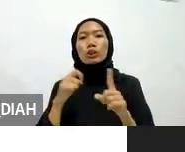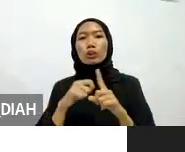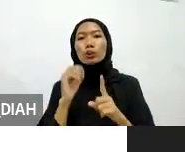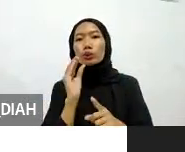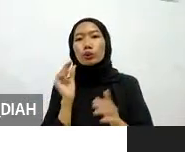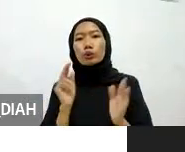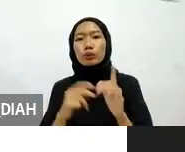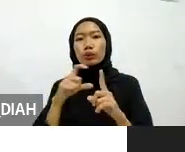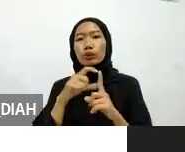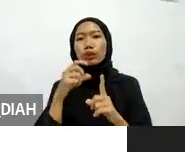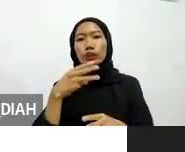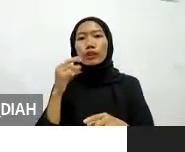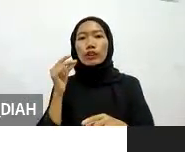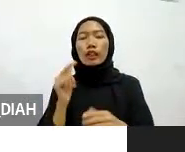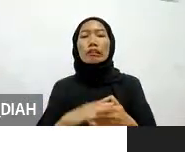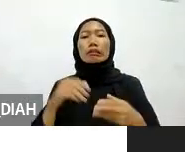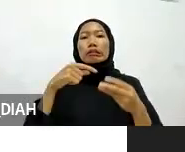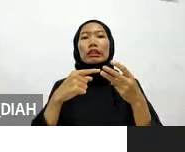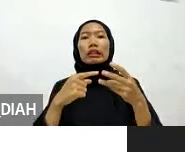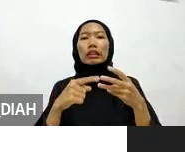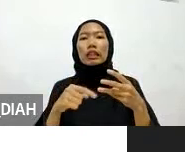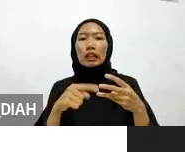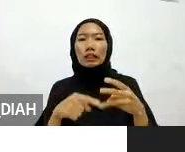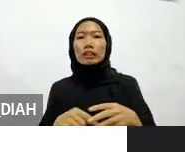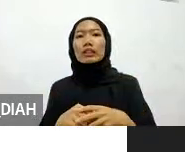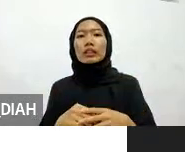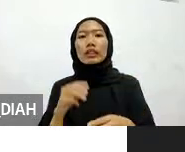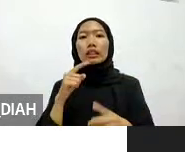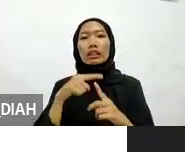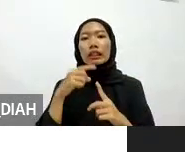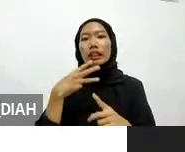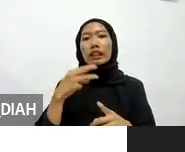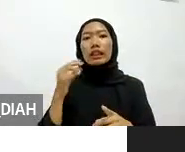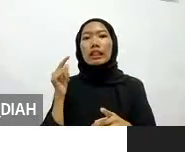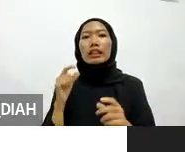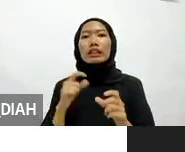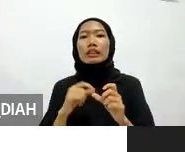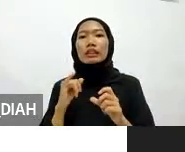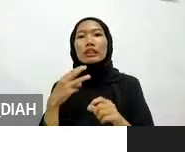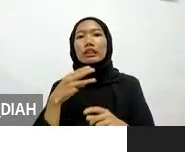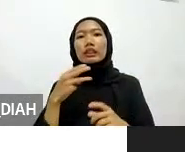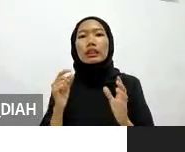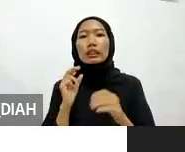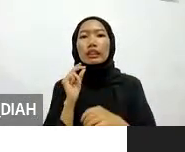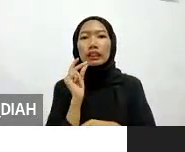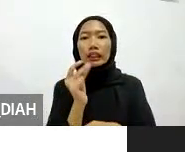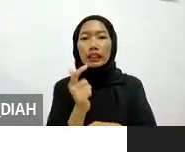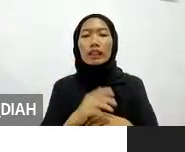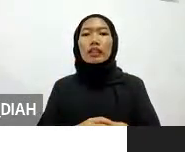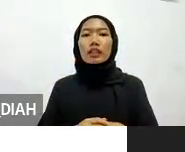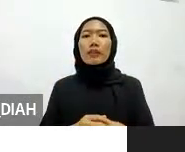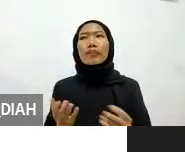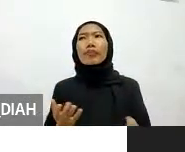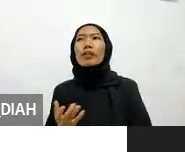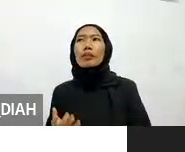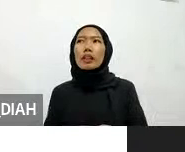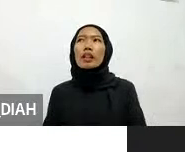berbagai kondisi kesehatan, dan terutama untuk mereka yang menjadi penyandang disabilitas di Indonesia.